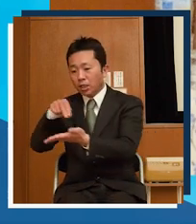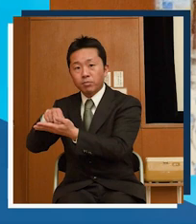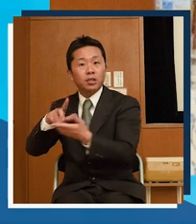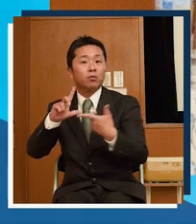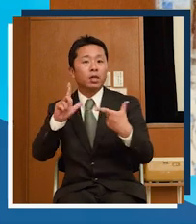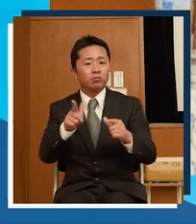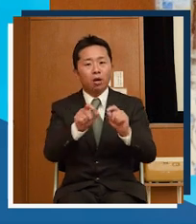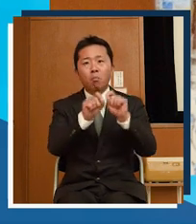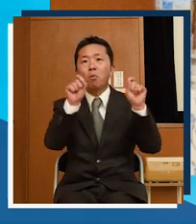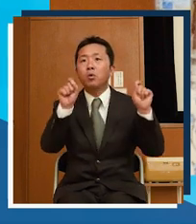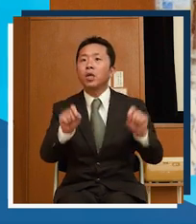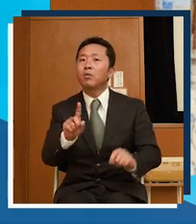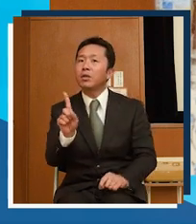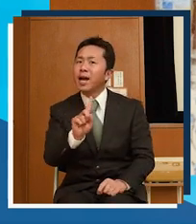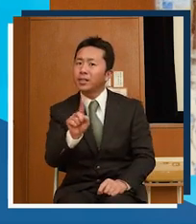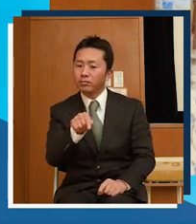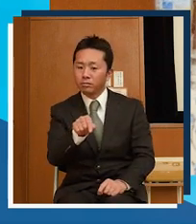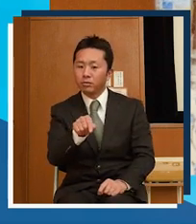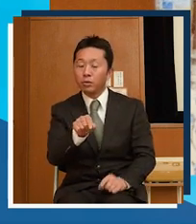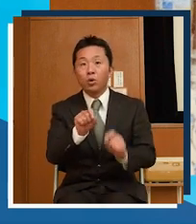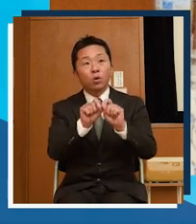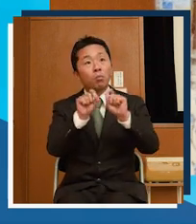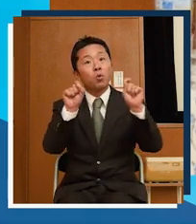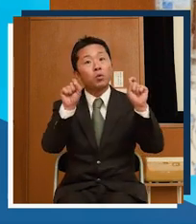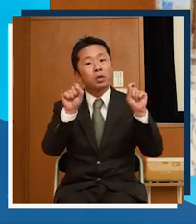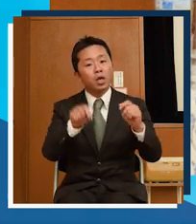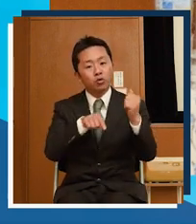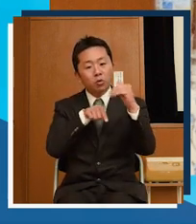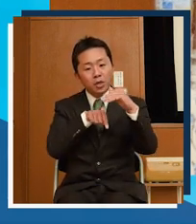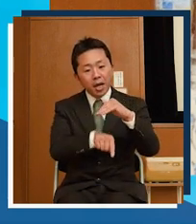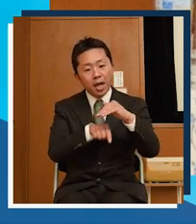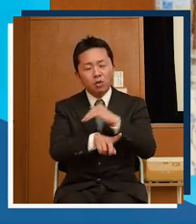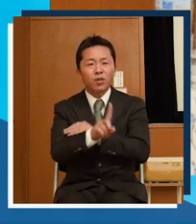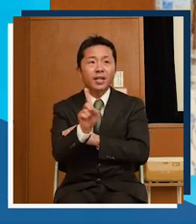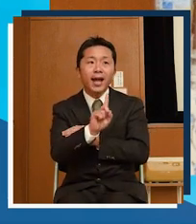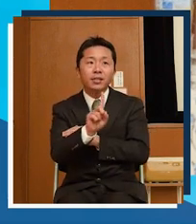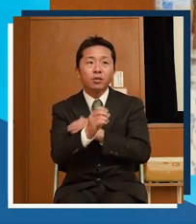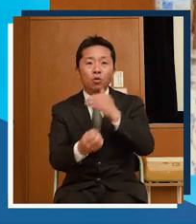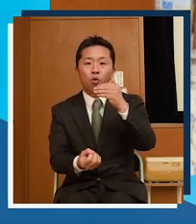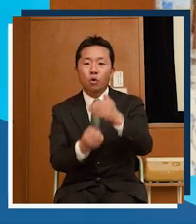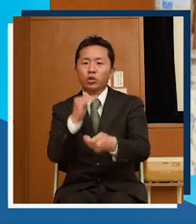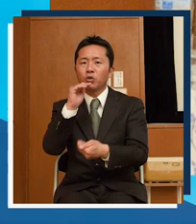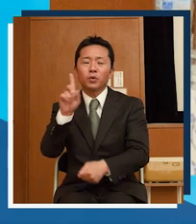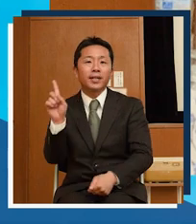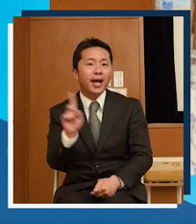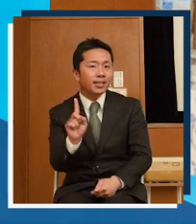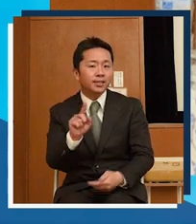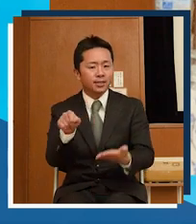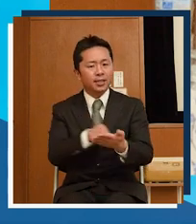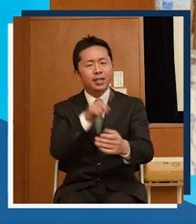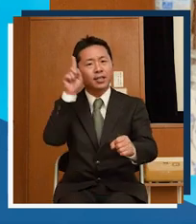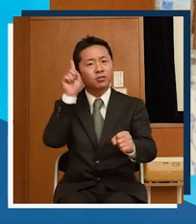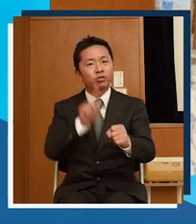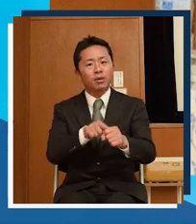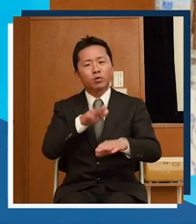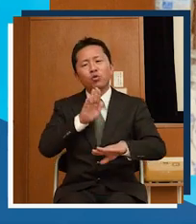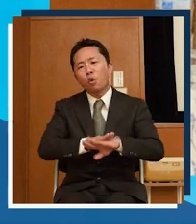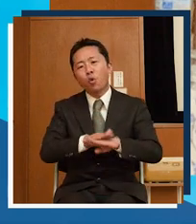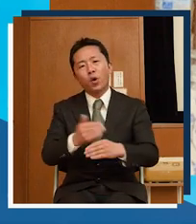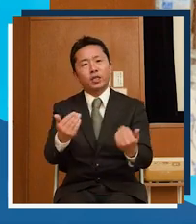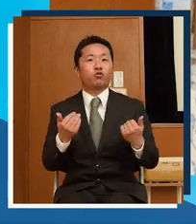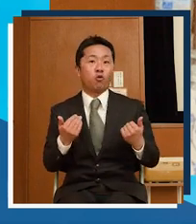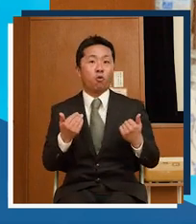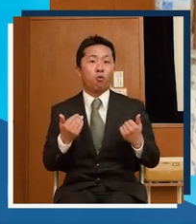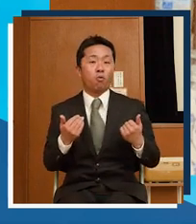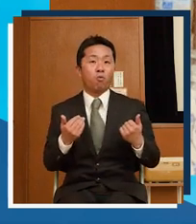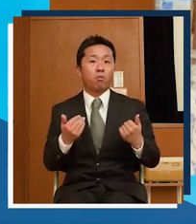に問題があるのであればその問題がどのようなことが原因になって起こっておりこの問題を解決するためにはどういう手法を取らなければ